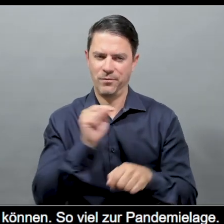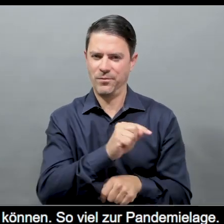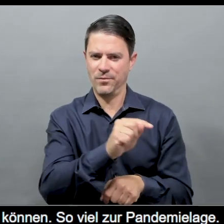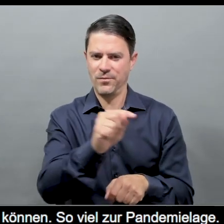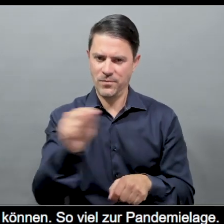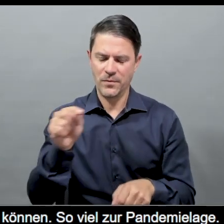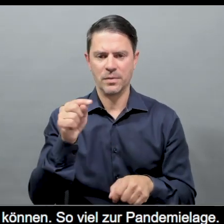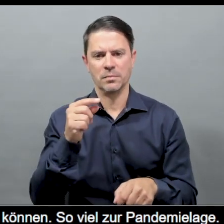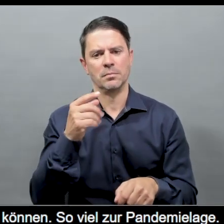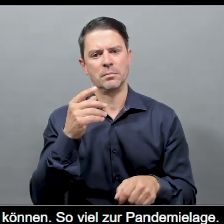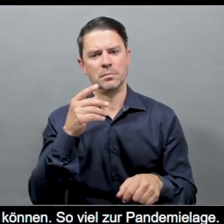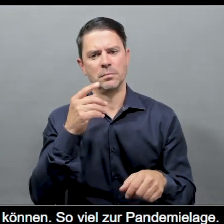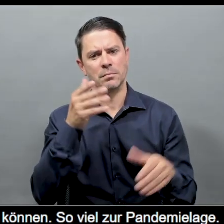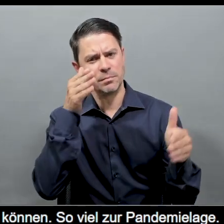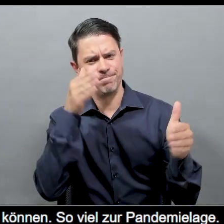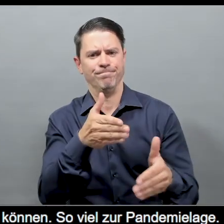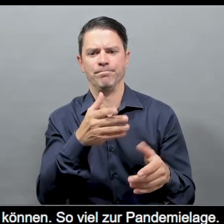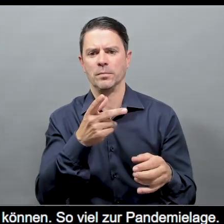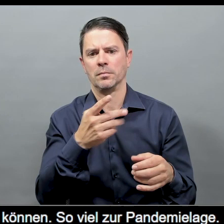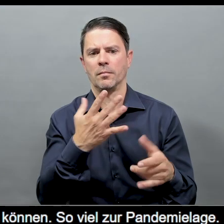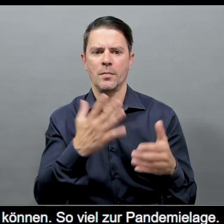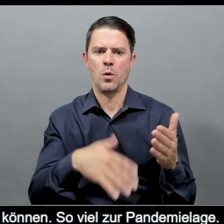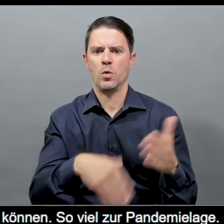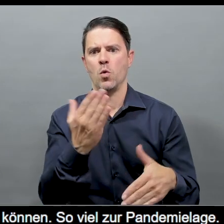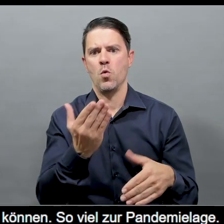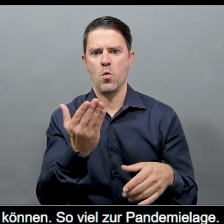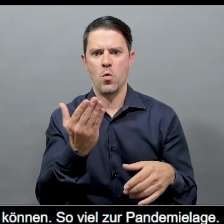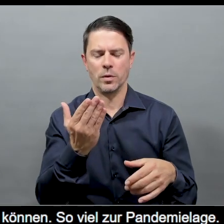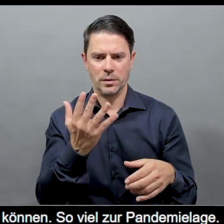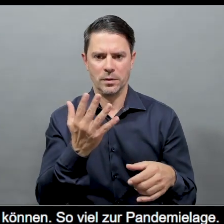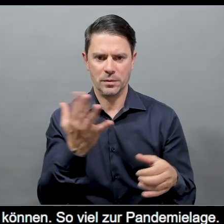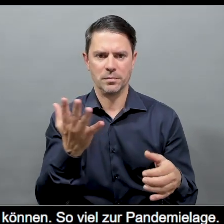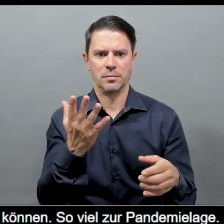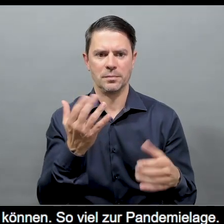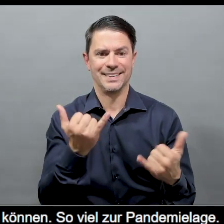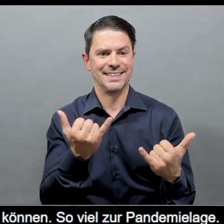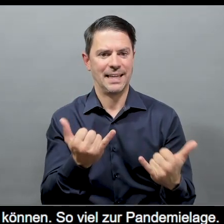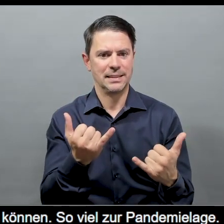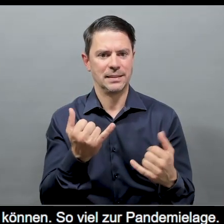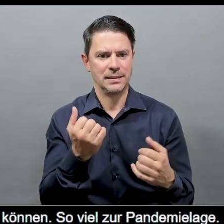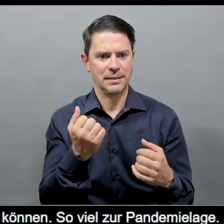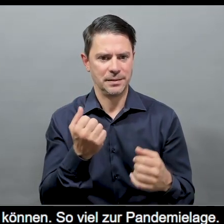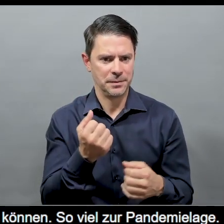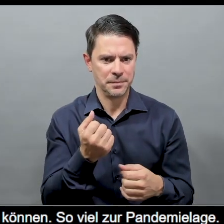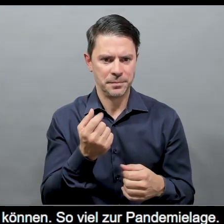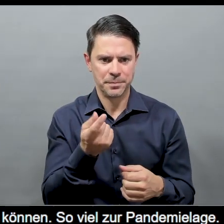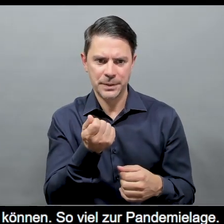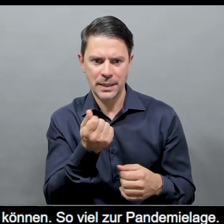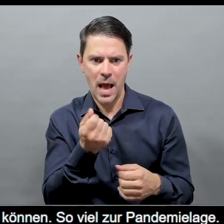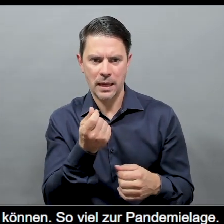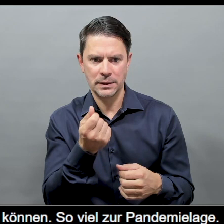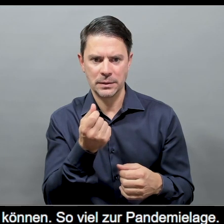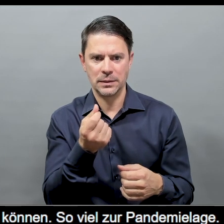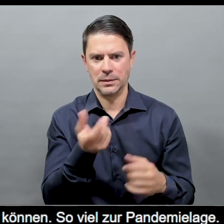Fachkräftemangel, die Energiepreisverteuerung, was insgesamt zur großen Verteuerung auch der Baukosten führt. Gestern hat das